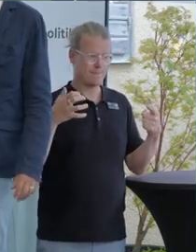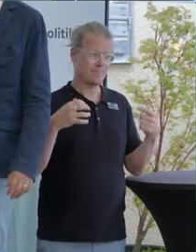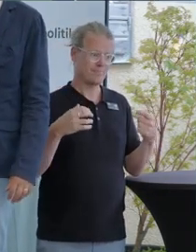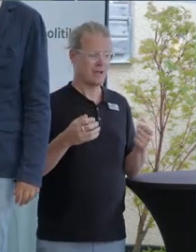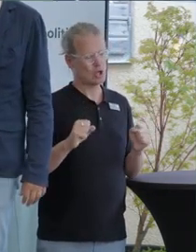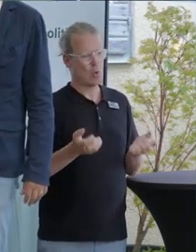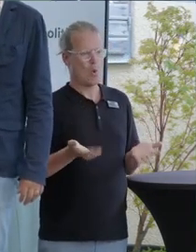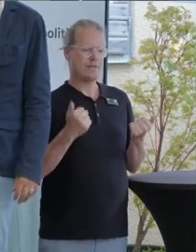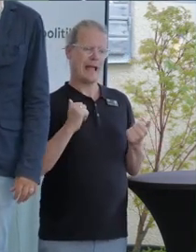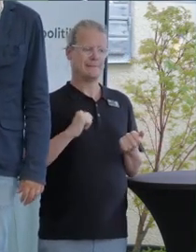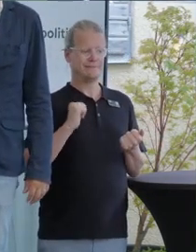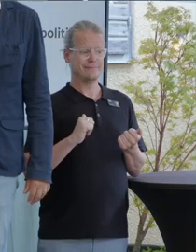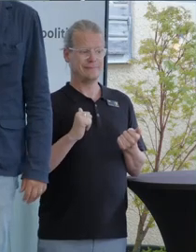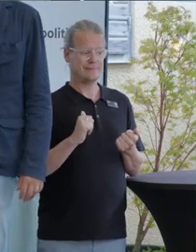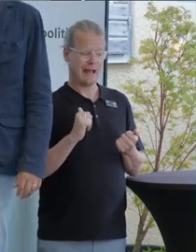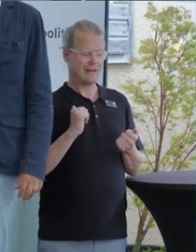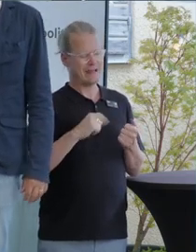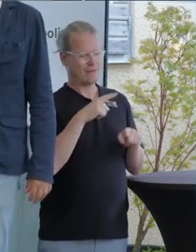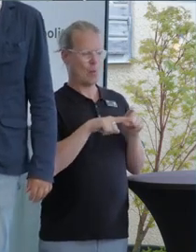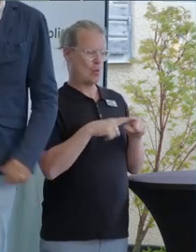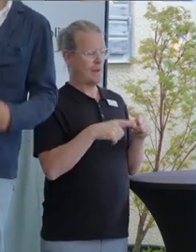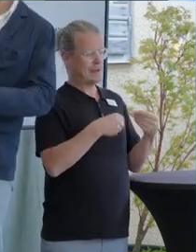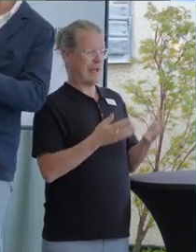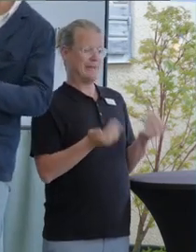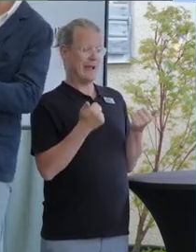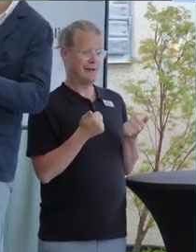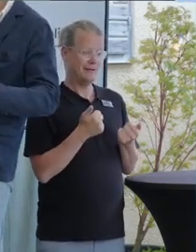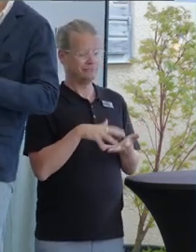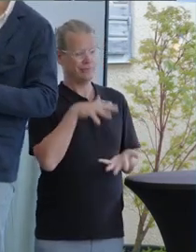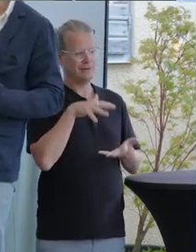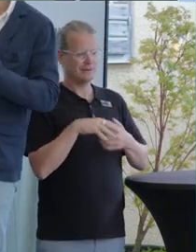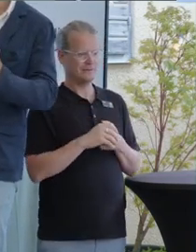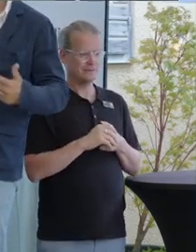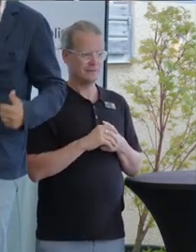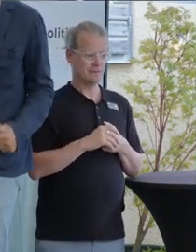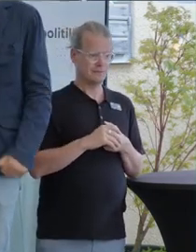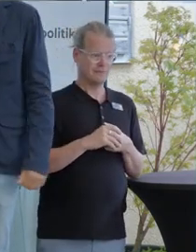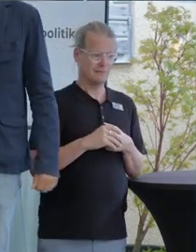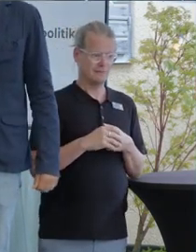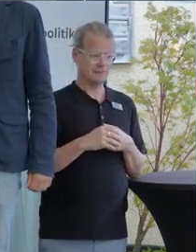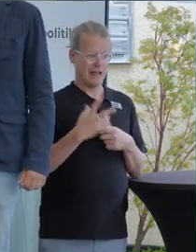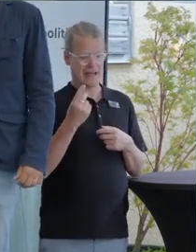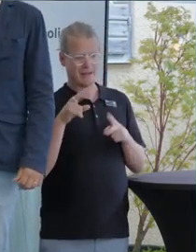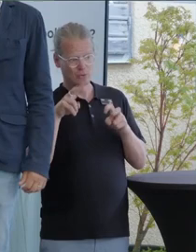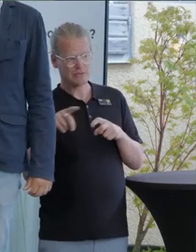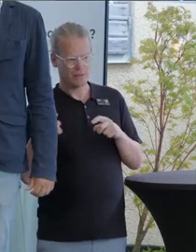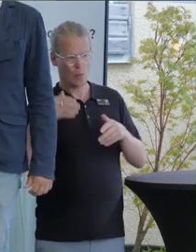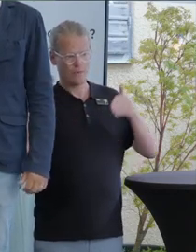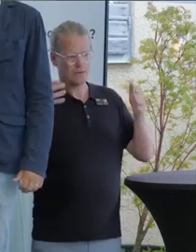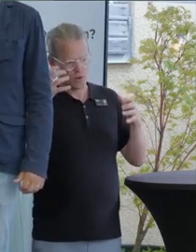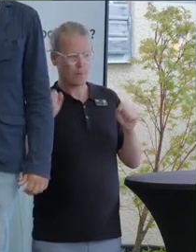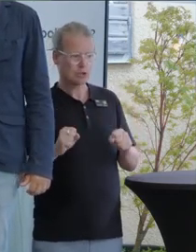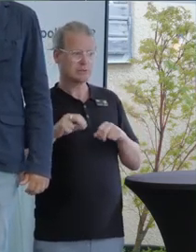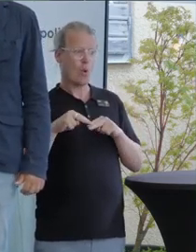tillgång till forskningsdata. Också kunna granska det som jag producerar och så vidare. Och två, att det är